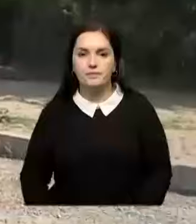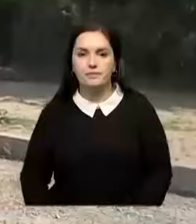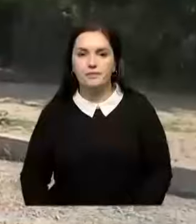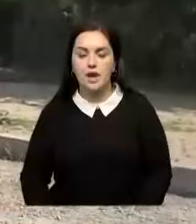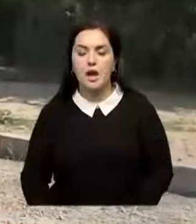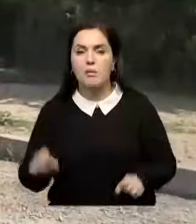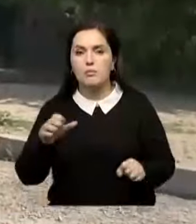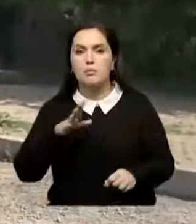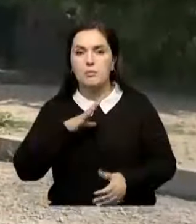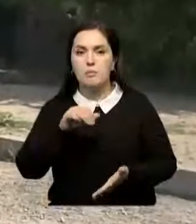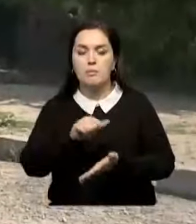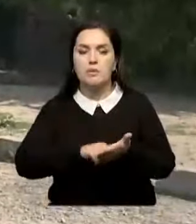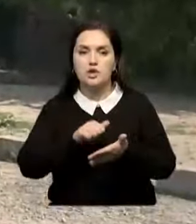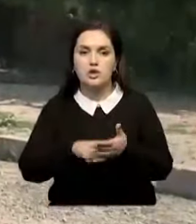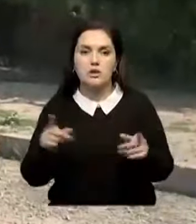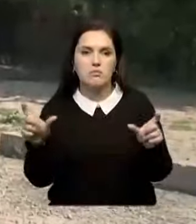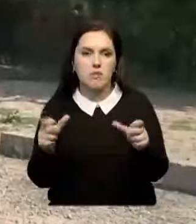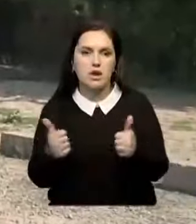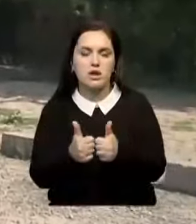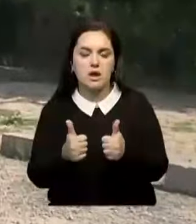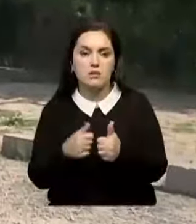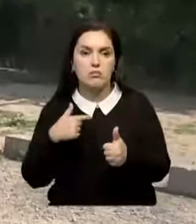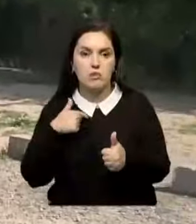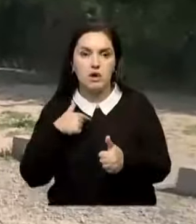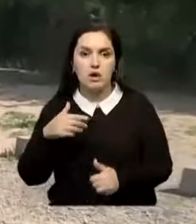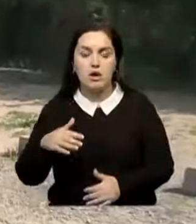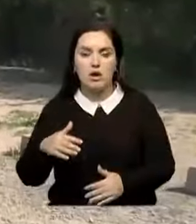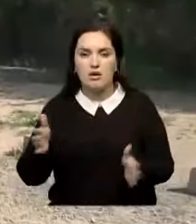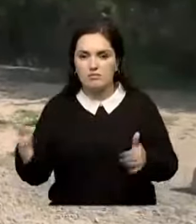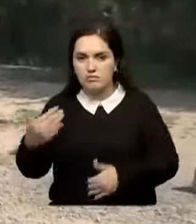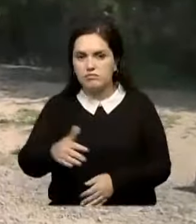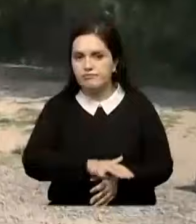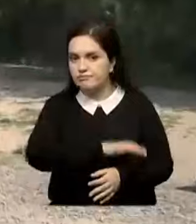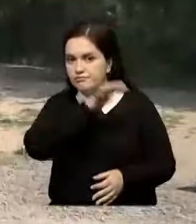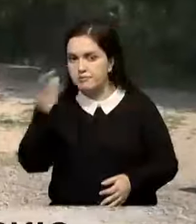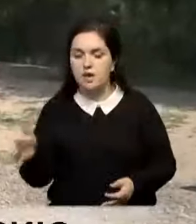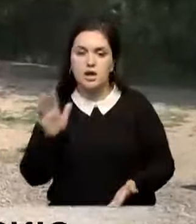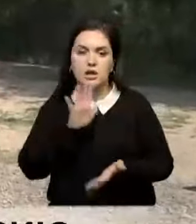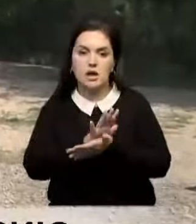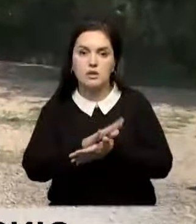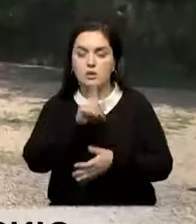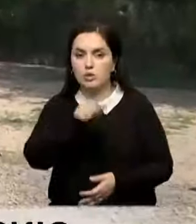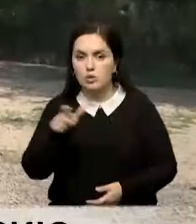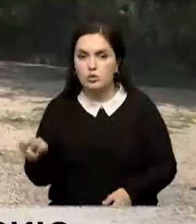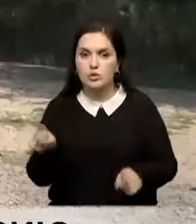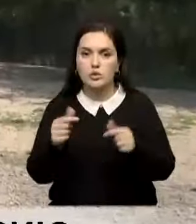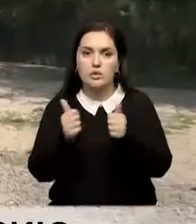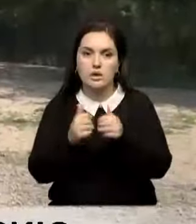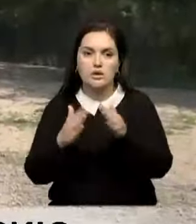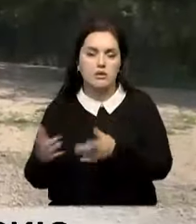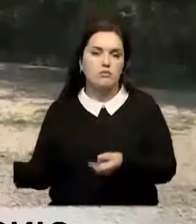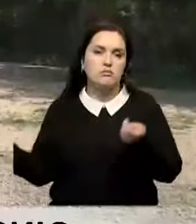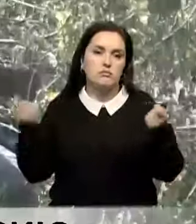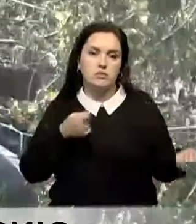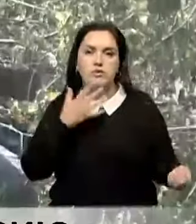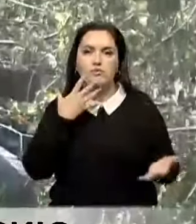Возможно, причина в магазинах поблизости с нами. Из-за них наши контейнеры постоянно переполнены отходами. Да и люди из соседних домов приносят к нам